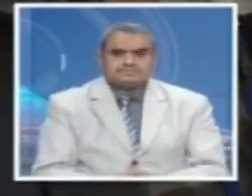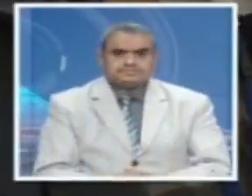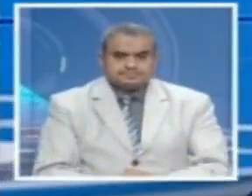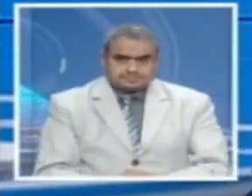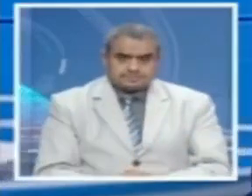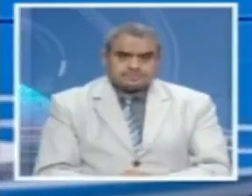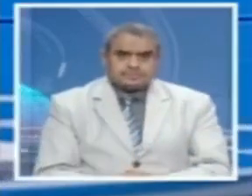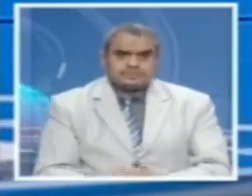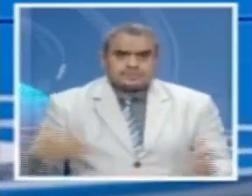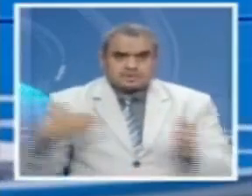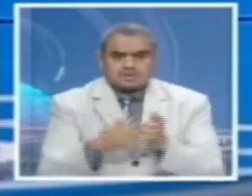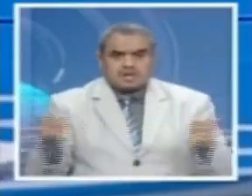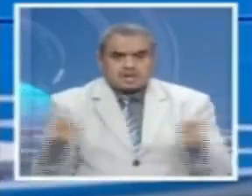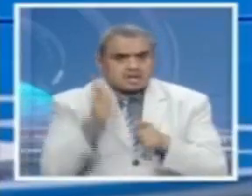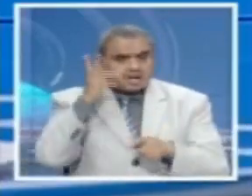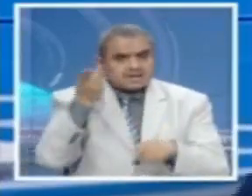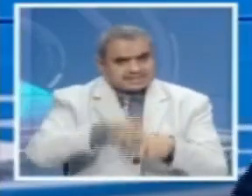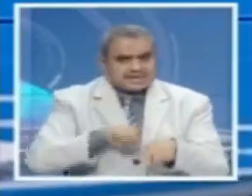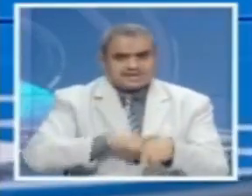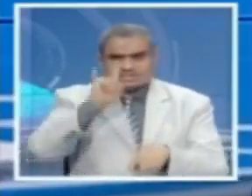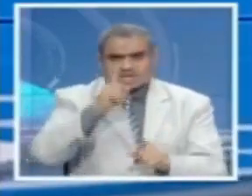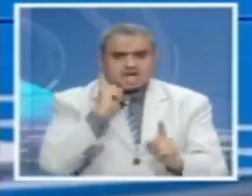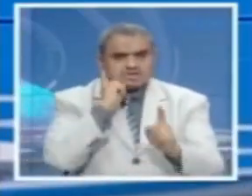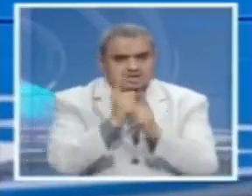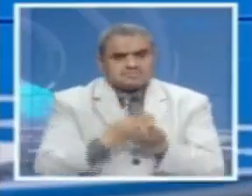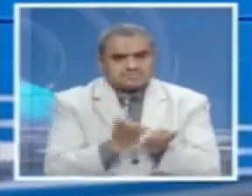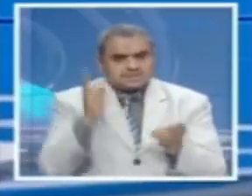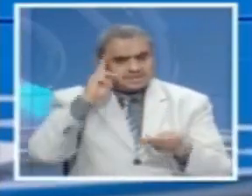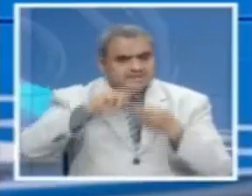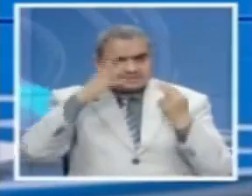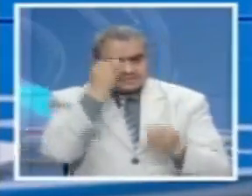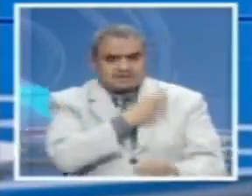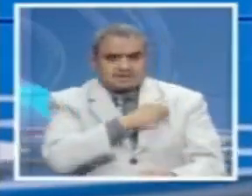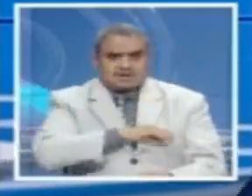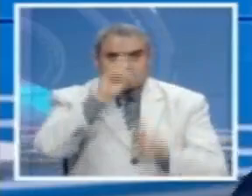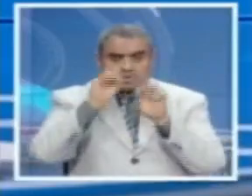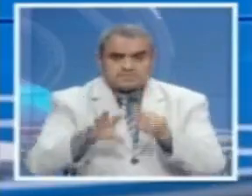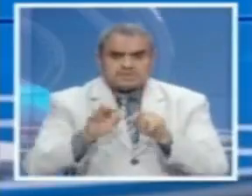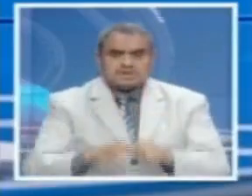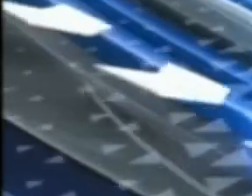ختام الموجز منتقانا يتجدد على رأس الساعة 10:00. في أمان الله.